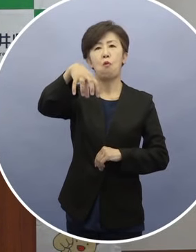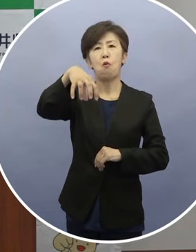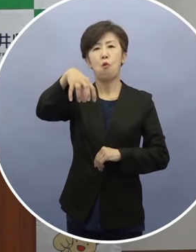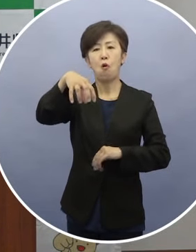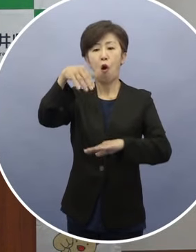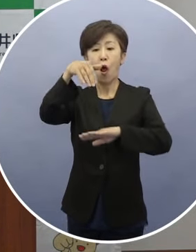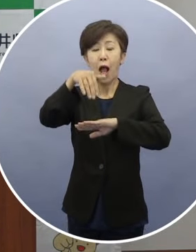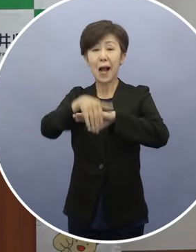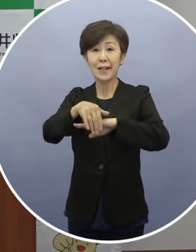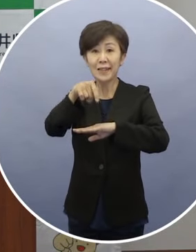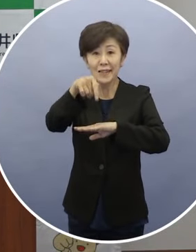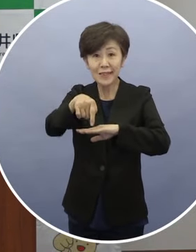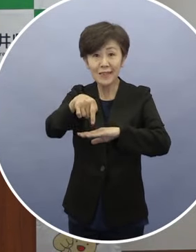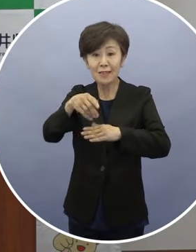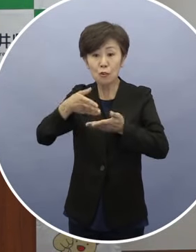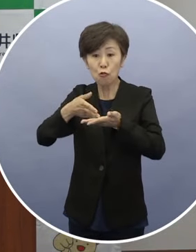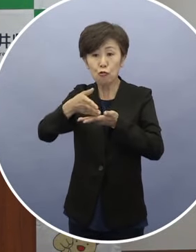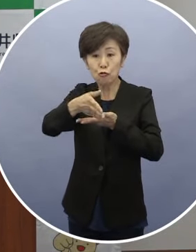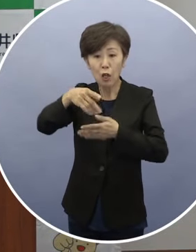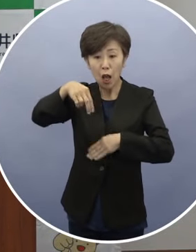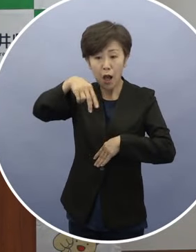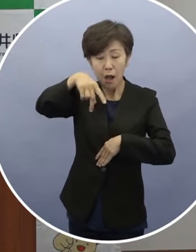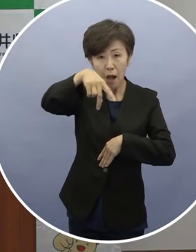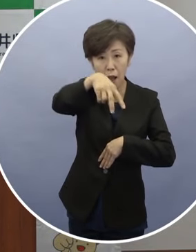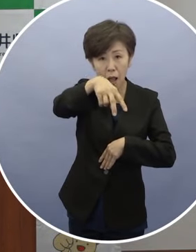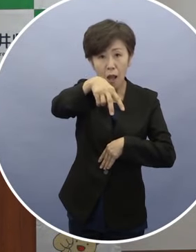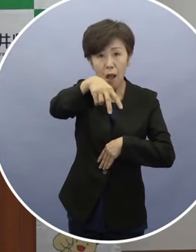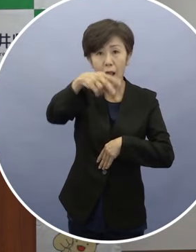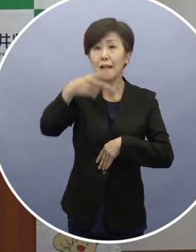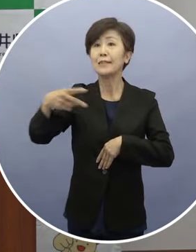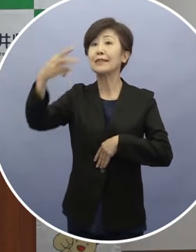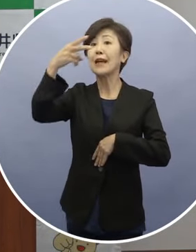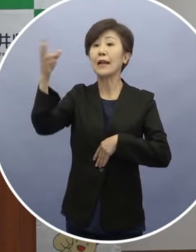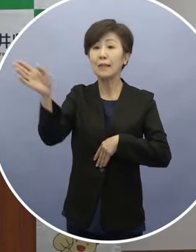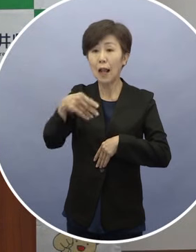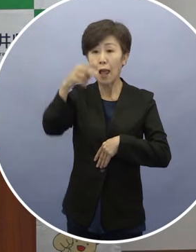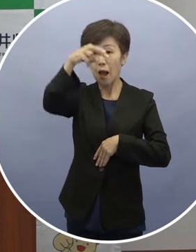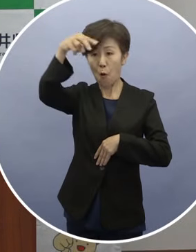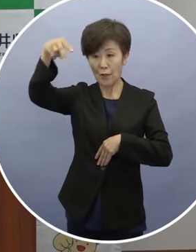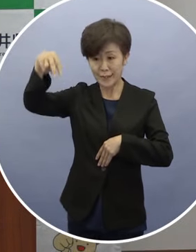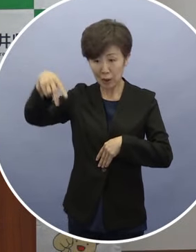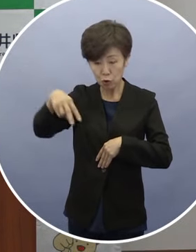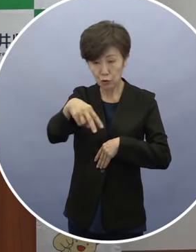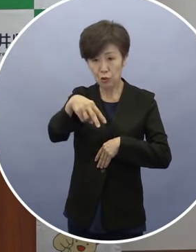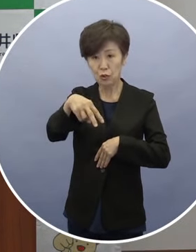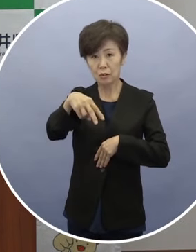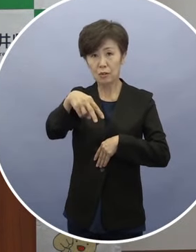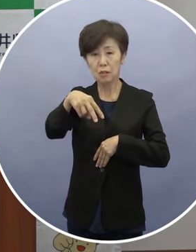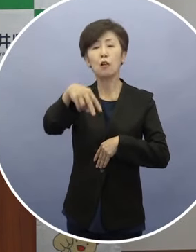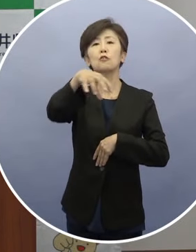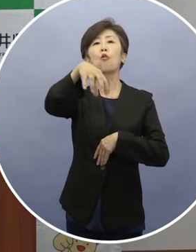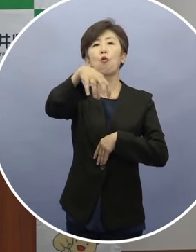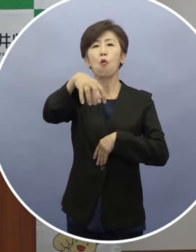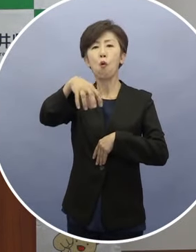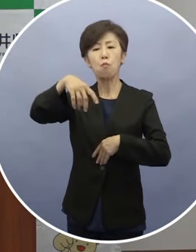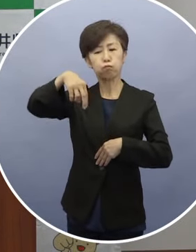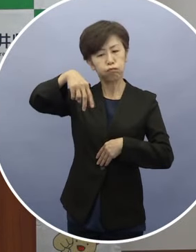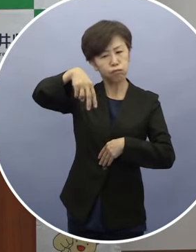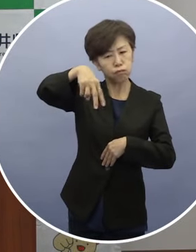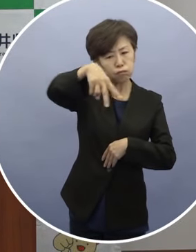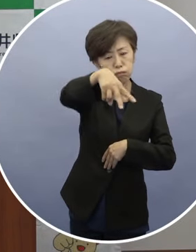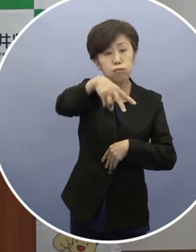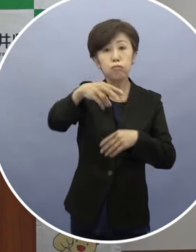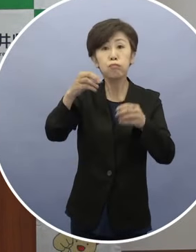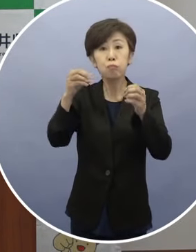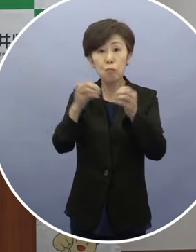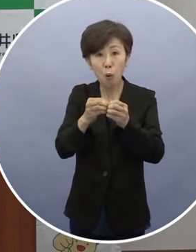改札口があるところの辺りを通過する、もしくは2階からちょっと半2階のところを降りるような、こういうところを通過をいたし